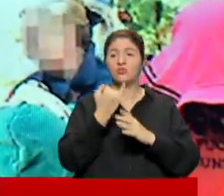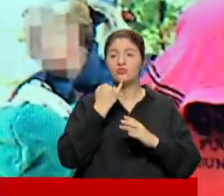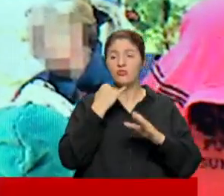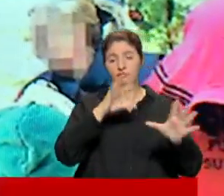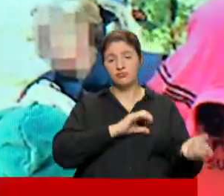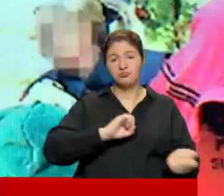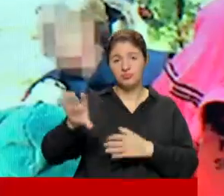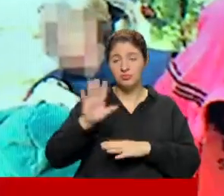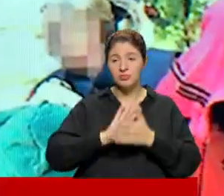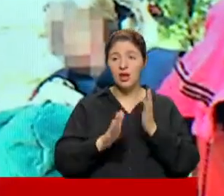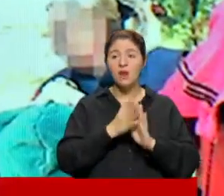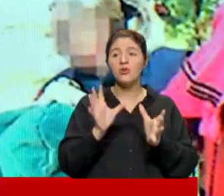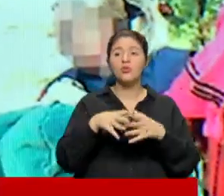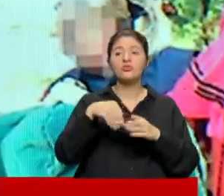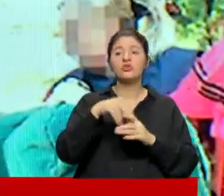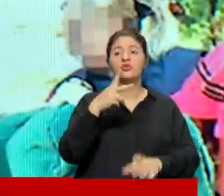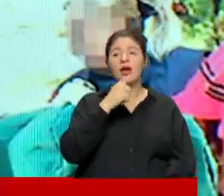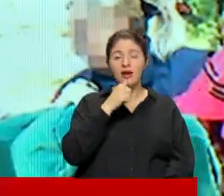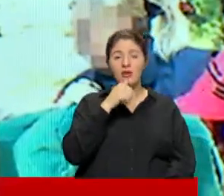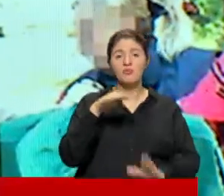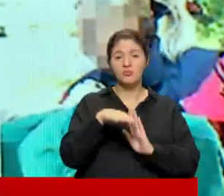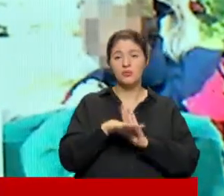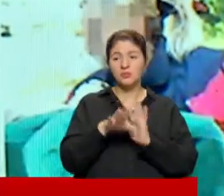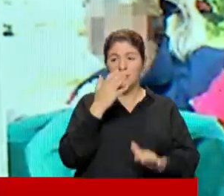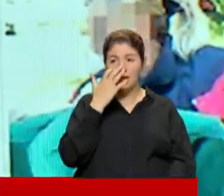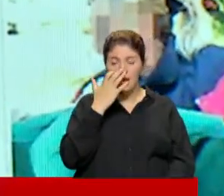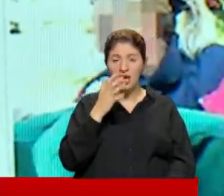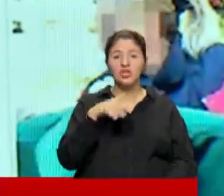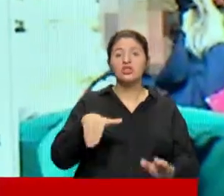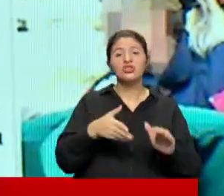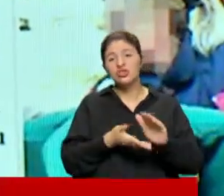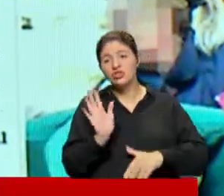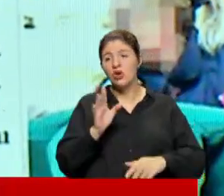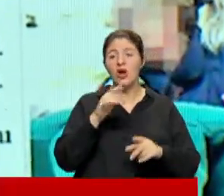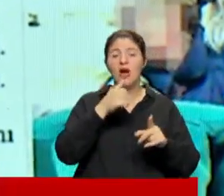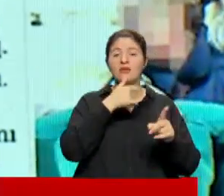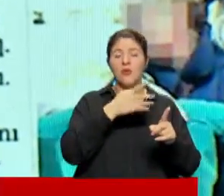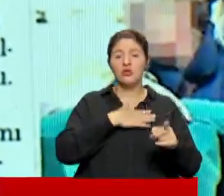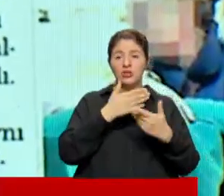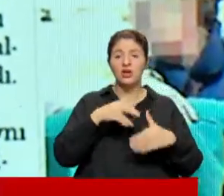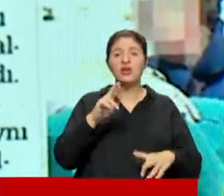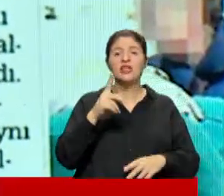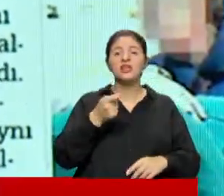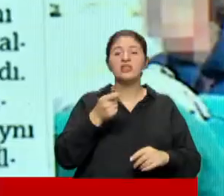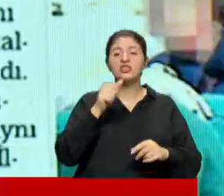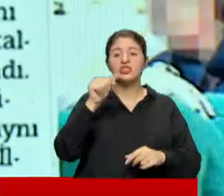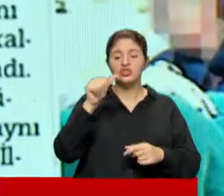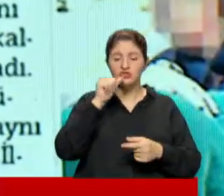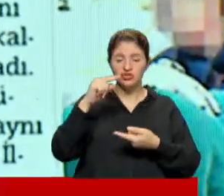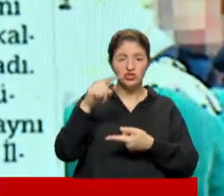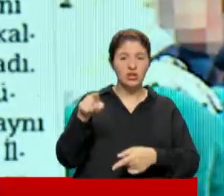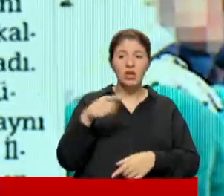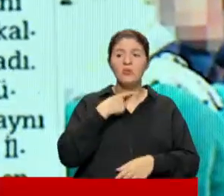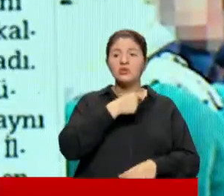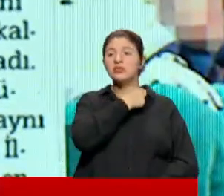çıkarıldı ancak gruptaki üç erkek programın bitmesini bekledi çıkışta Şener'in önünü kesip kır şişeyle boğazını